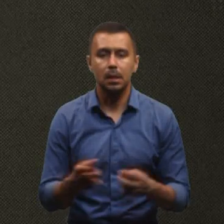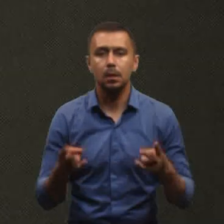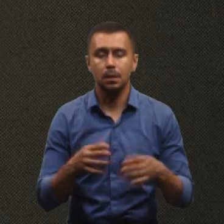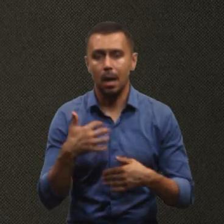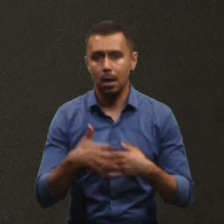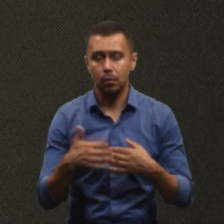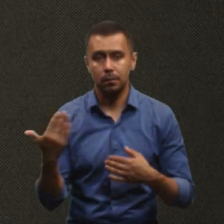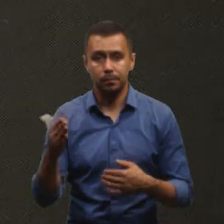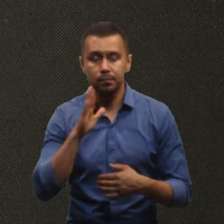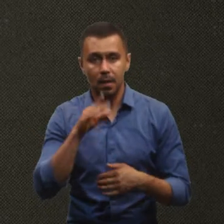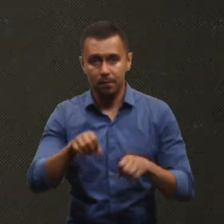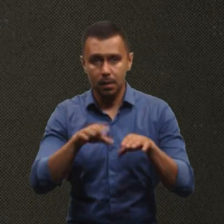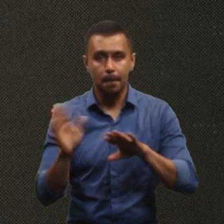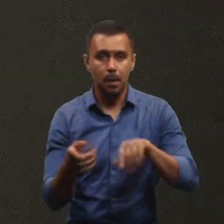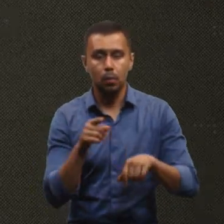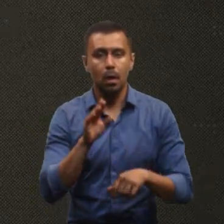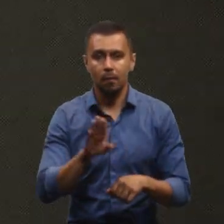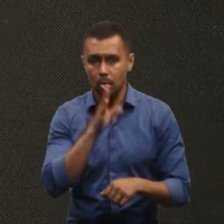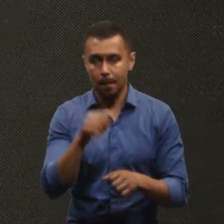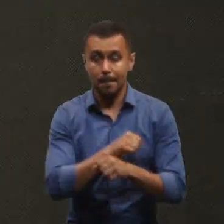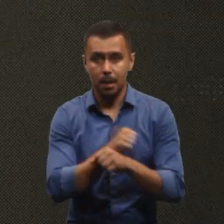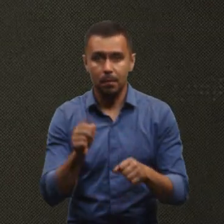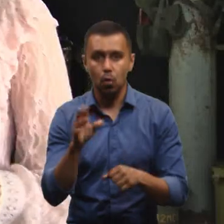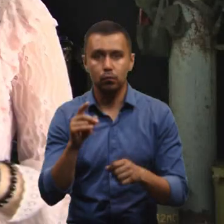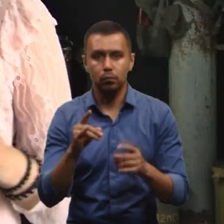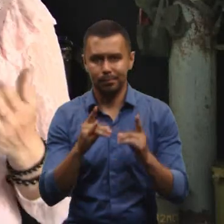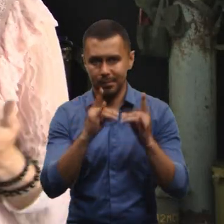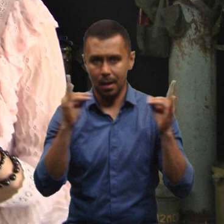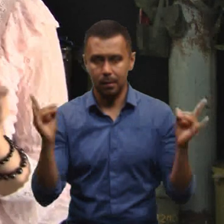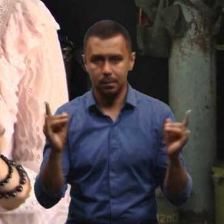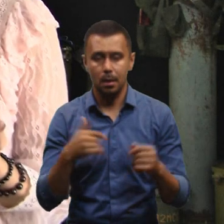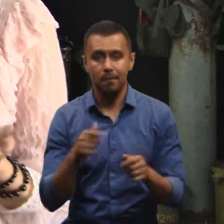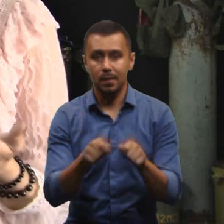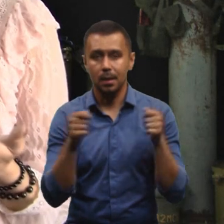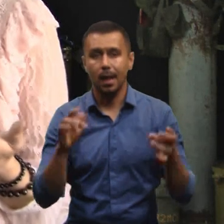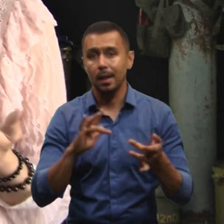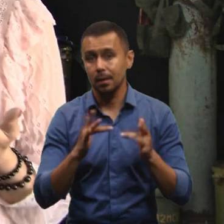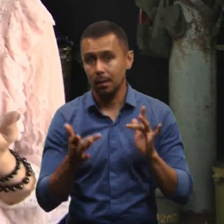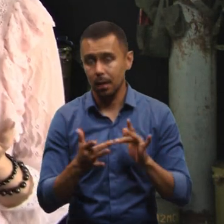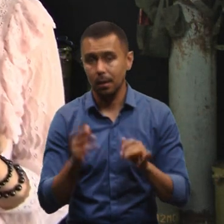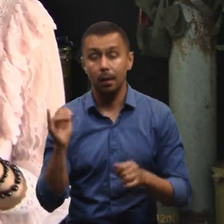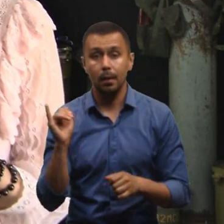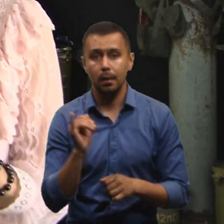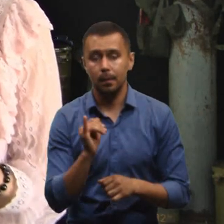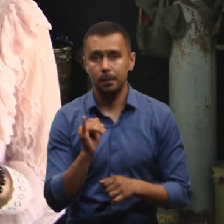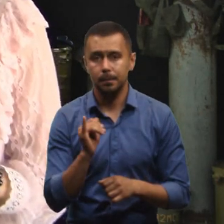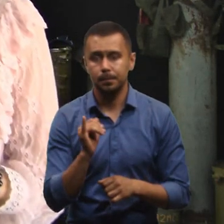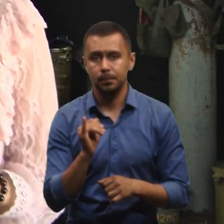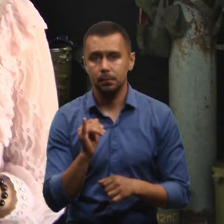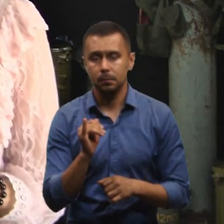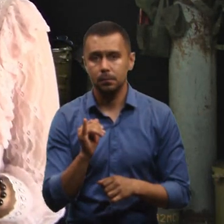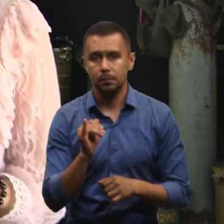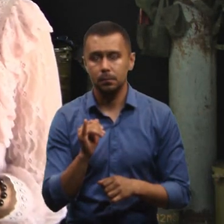Залишити Херсон Яна, каже, вирішила після того, як ворог підірвав Каховську ГЕС. Я відкрила інтернет і